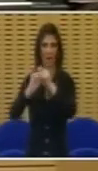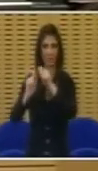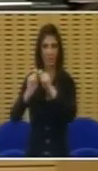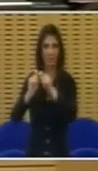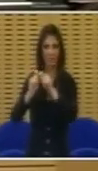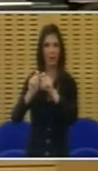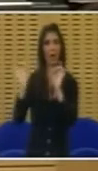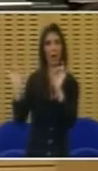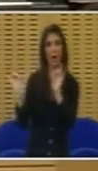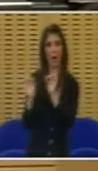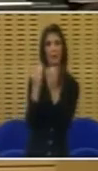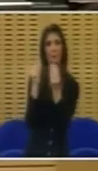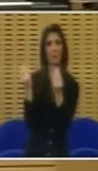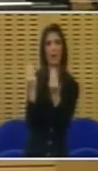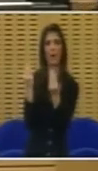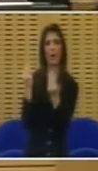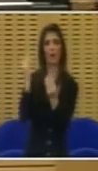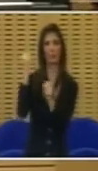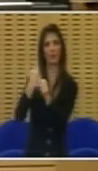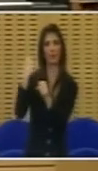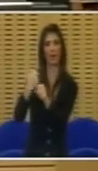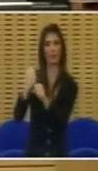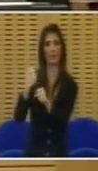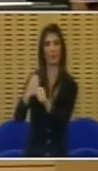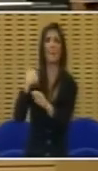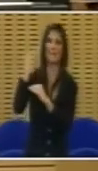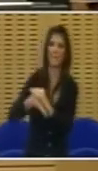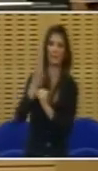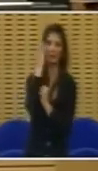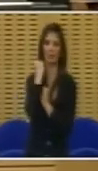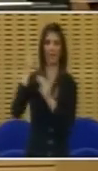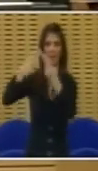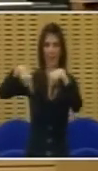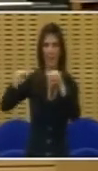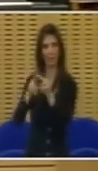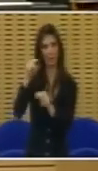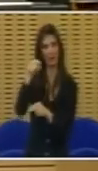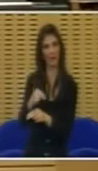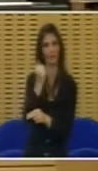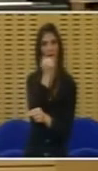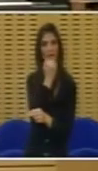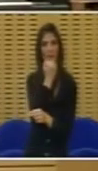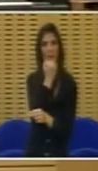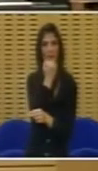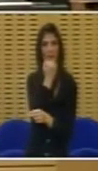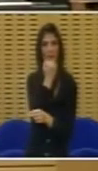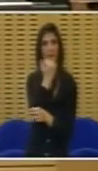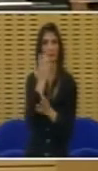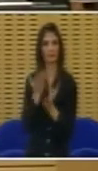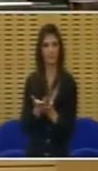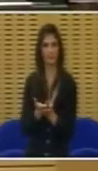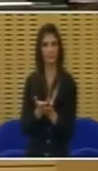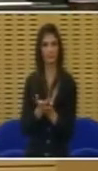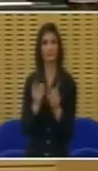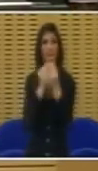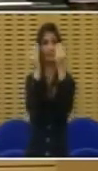του τέος Γενικού Εισαγγελέα για να στηρίξει τα επιχειρήματά του ως προς την νομιμότητα της Επιτροπής, για να διαψευστεί στο